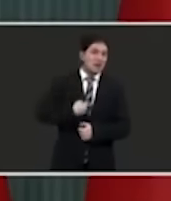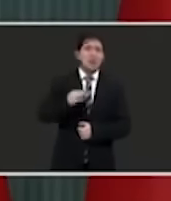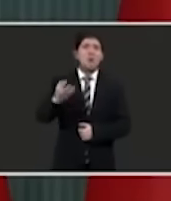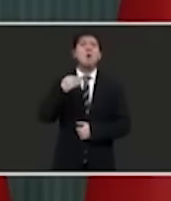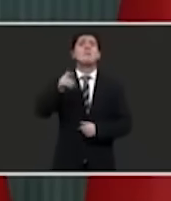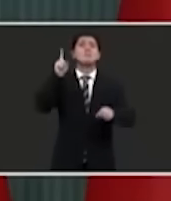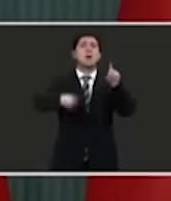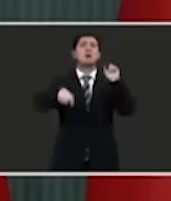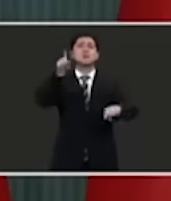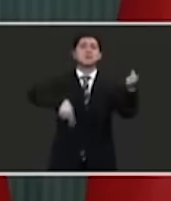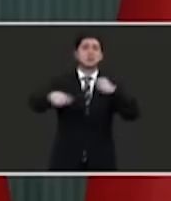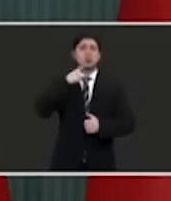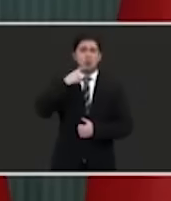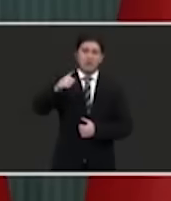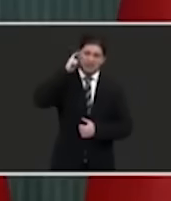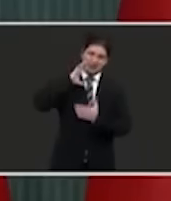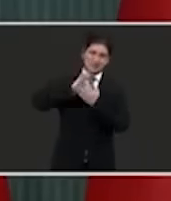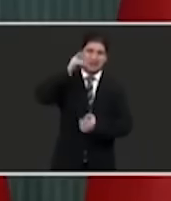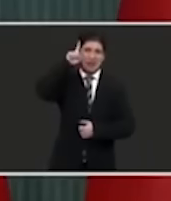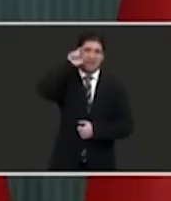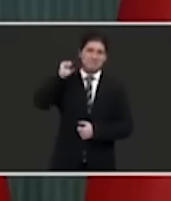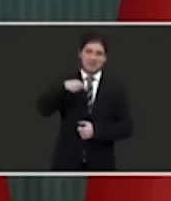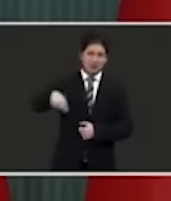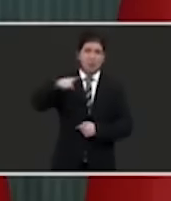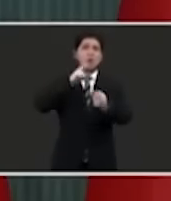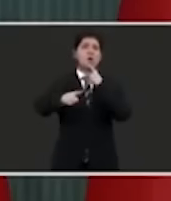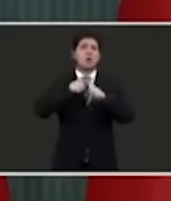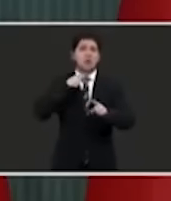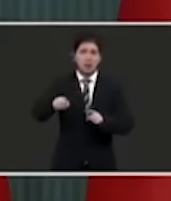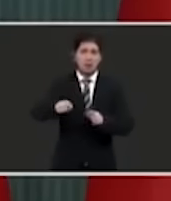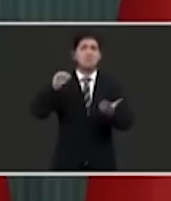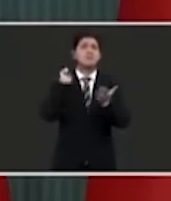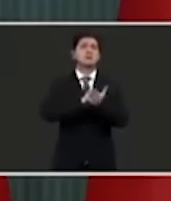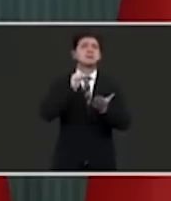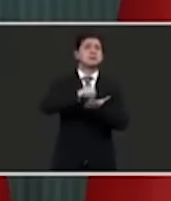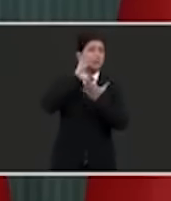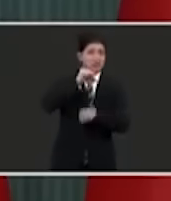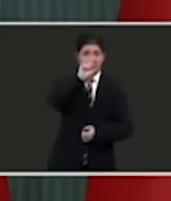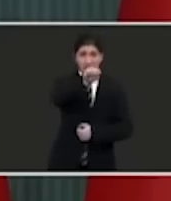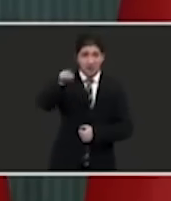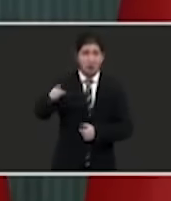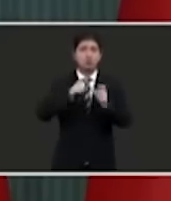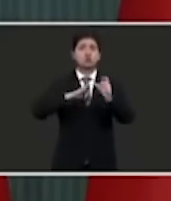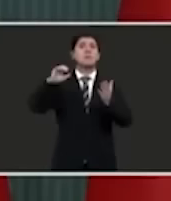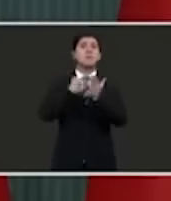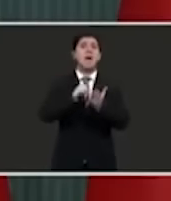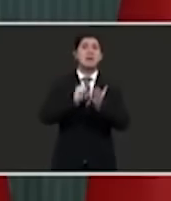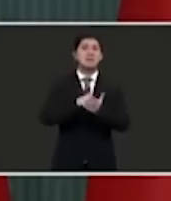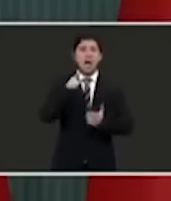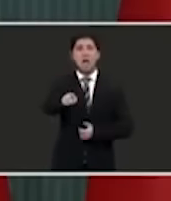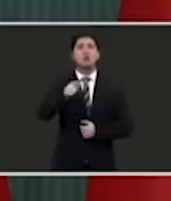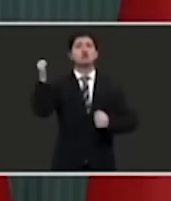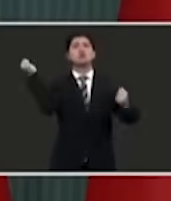takım sözde aydınlara, siyasetçilere, medya mensuplarına, sosyal medya